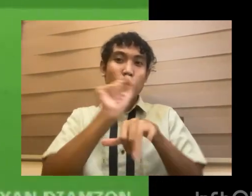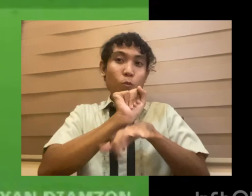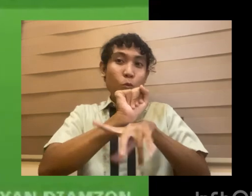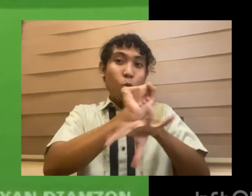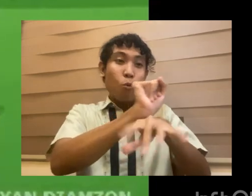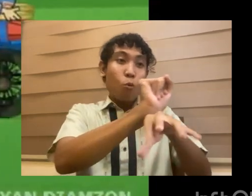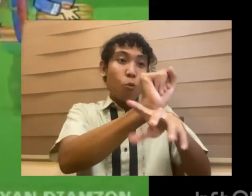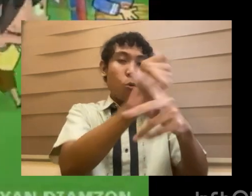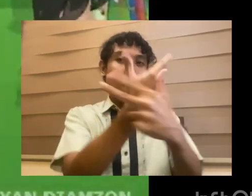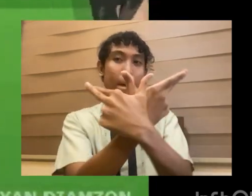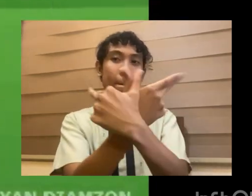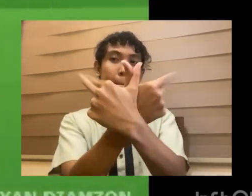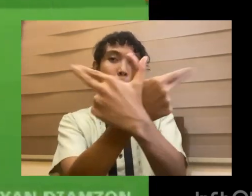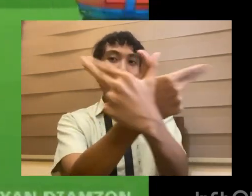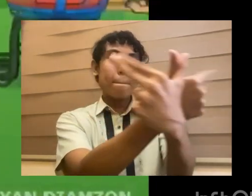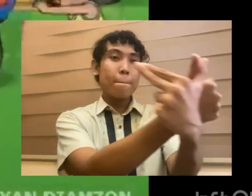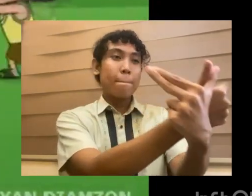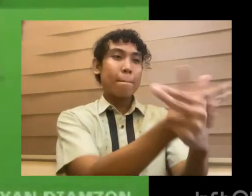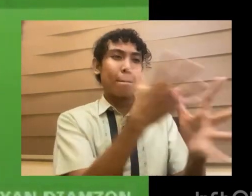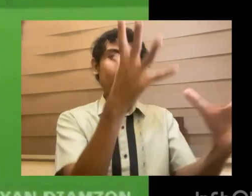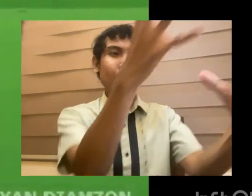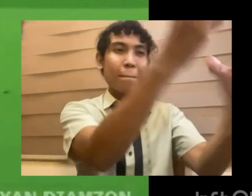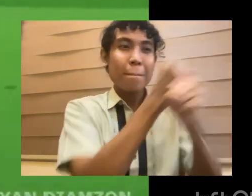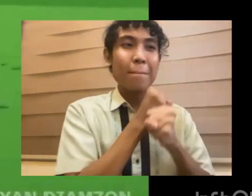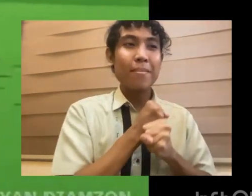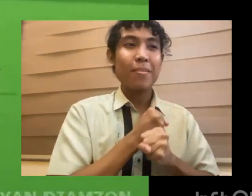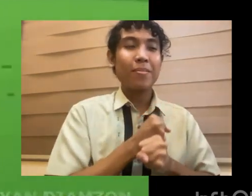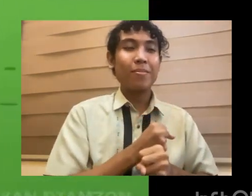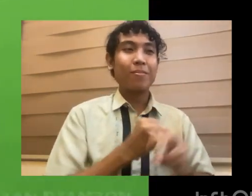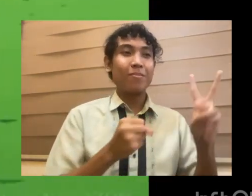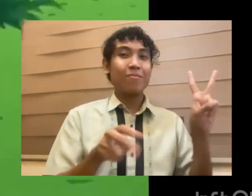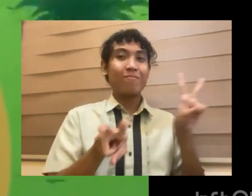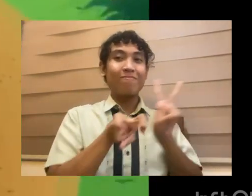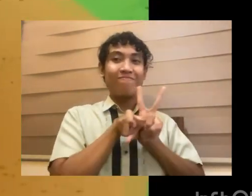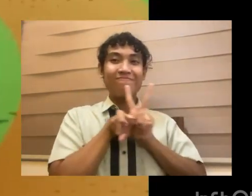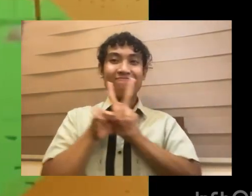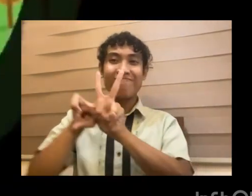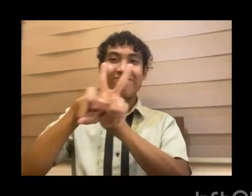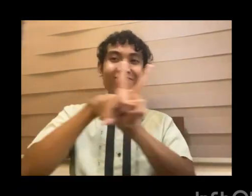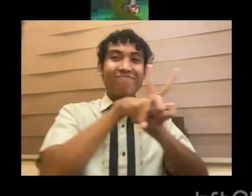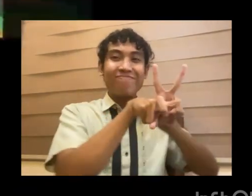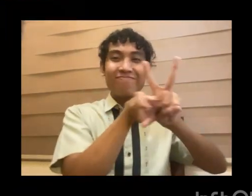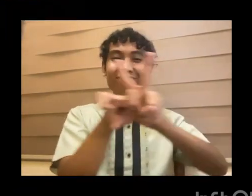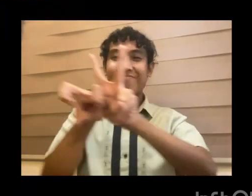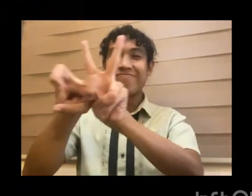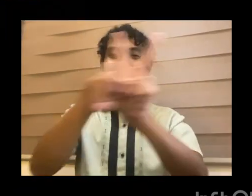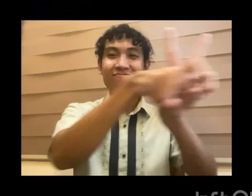gagamba. Nakikipaghabulan sa tutubi. Nakasakay sa Magic Silya.